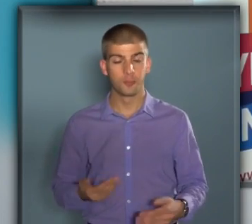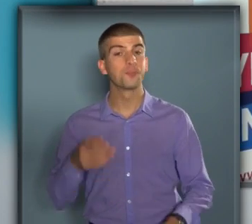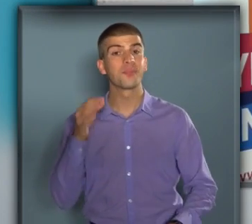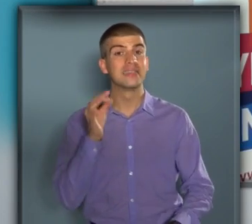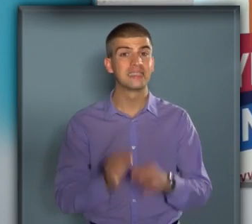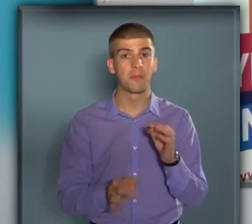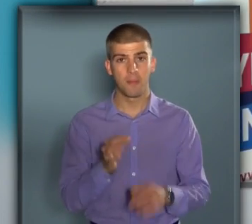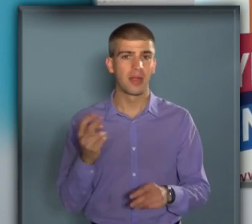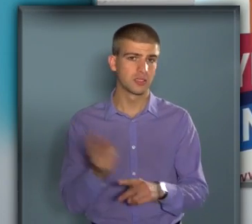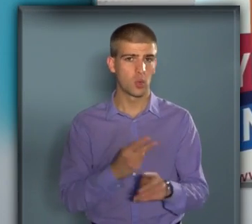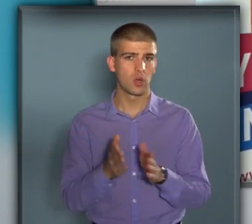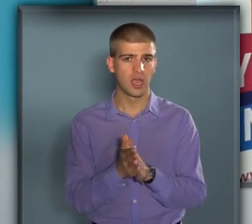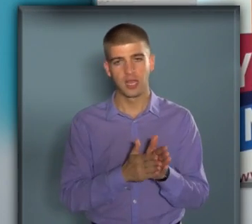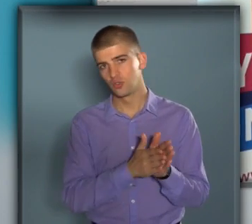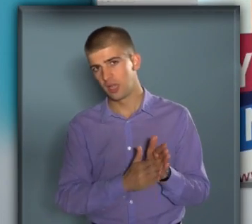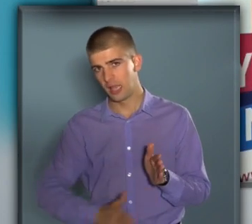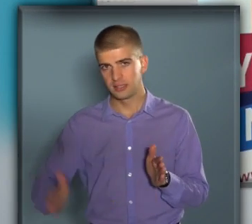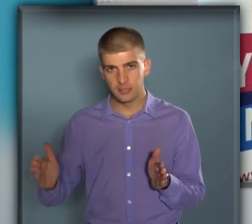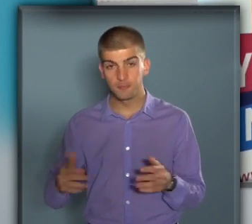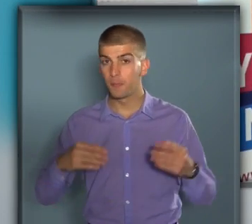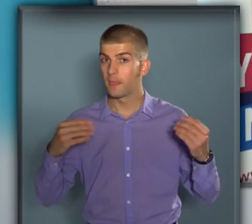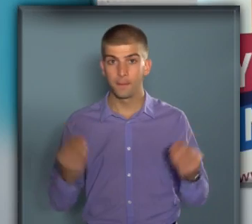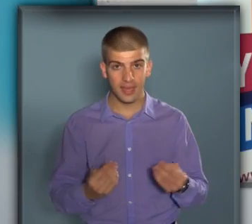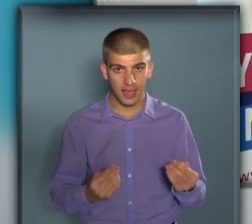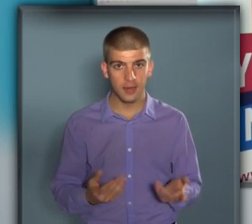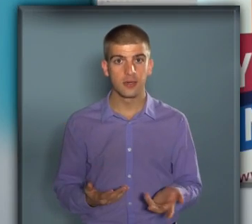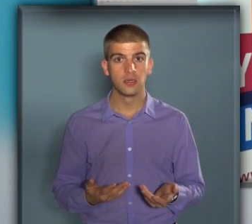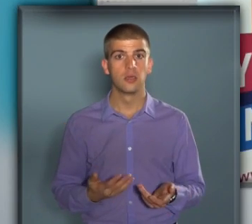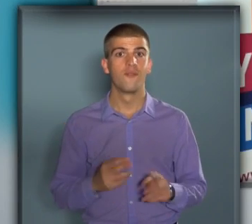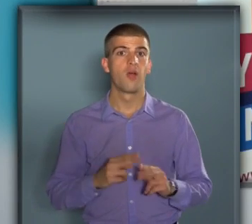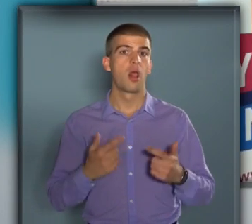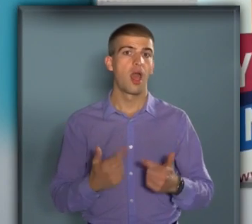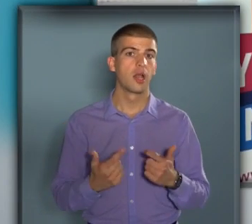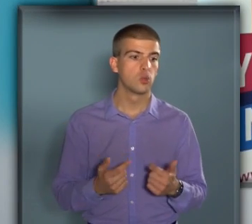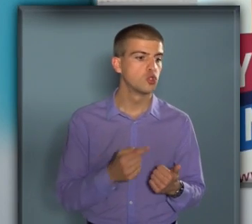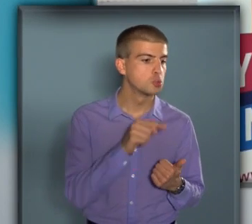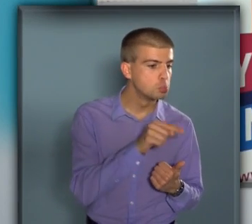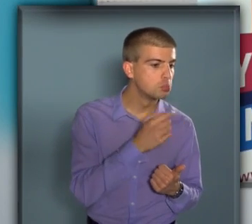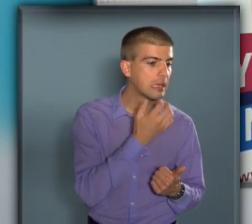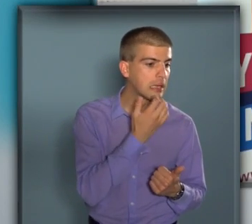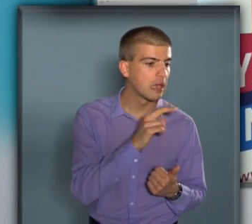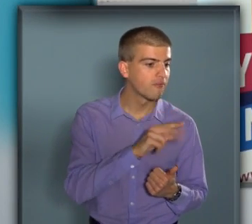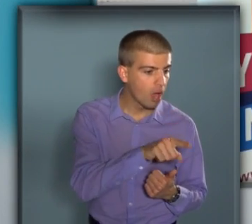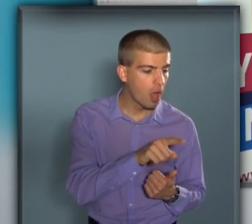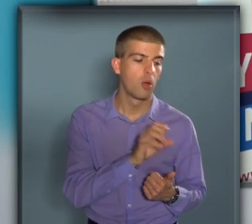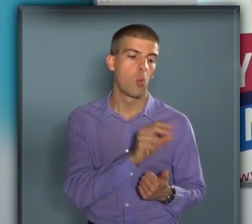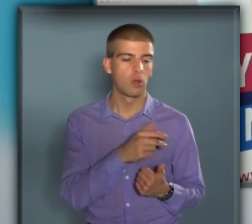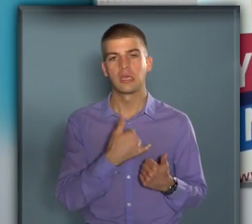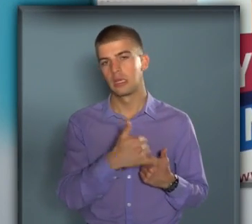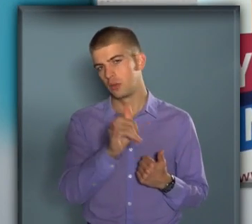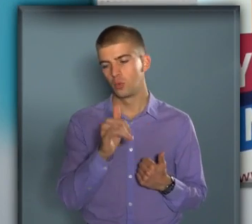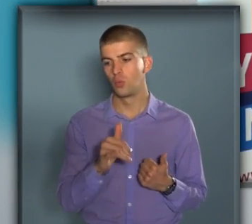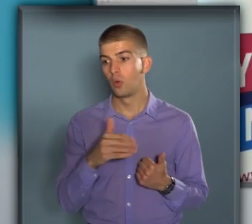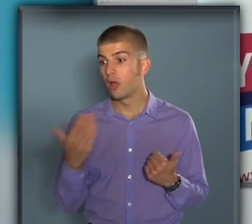szeptemberben szoktuk ugye indítani, ilyenkor van lehetőség arra, hogy megnézzük, hogy mi az, amire igény van, illetve milyen